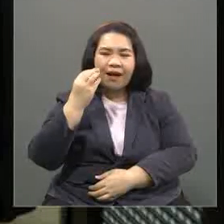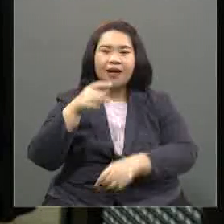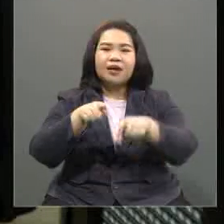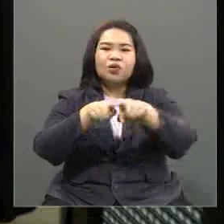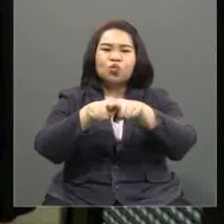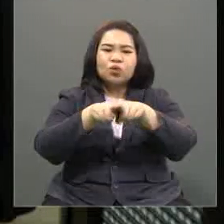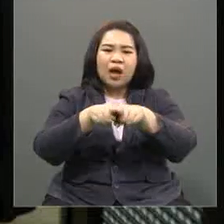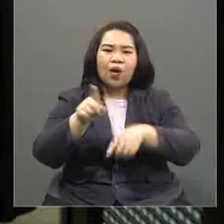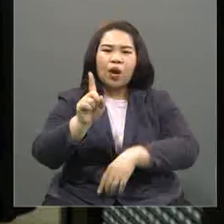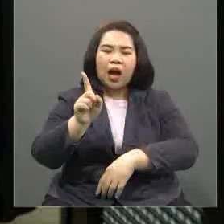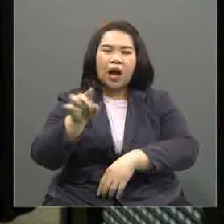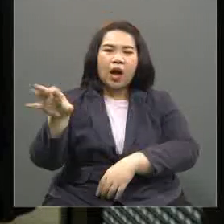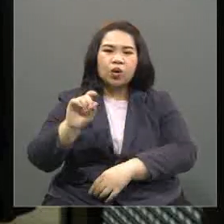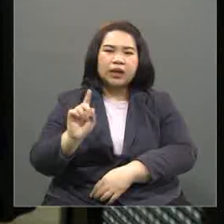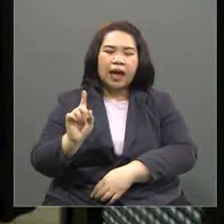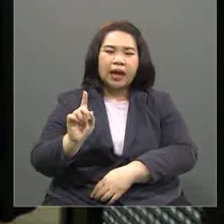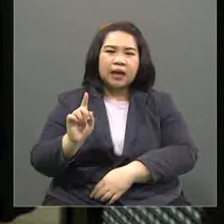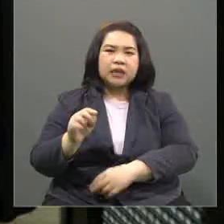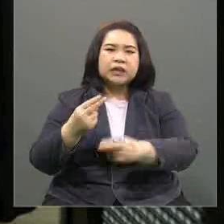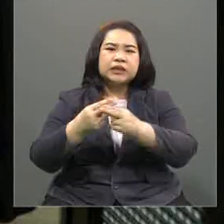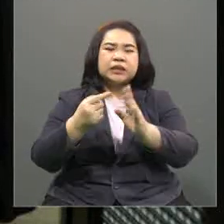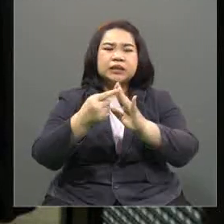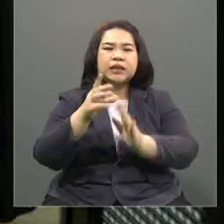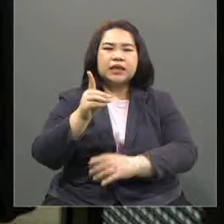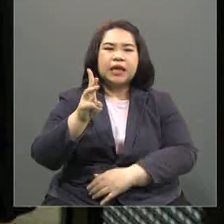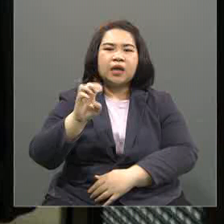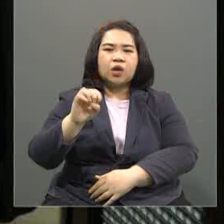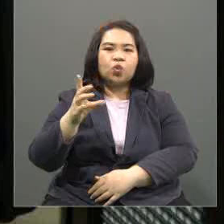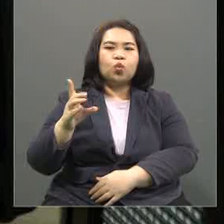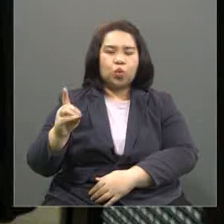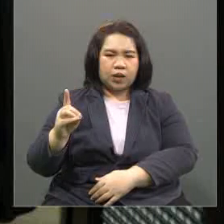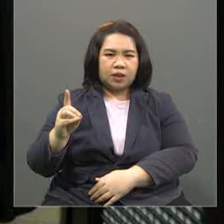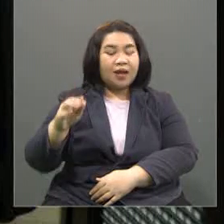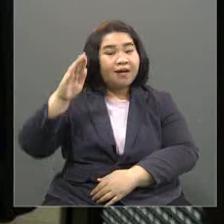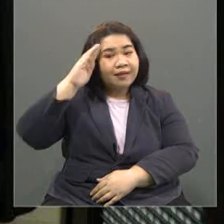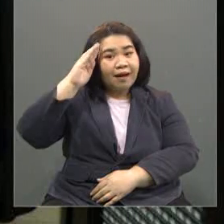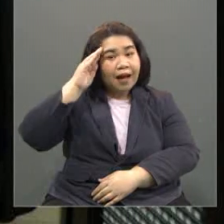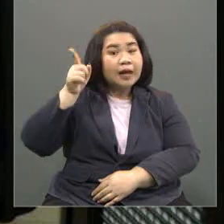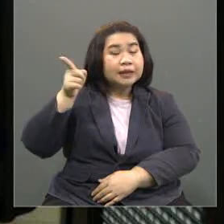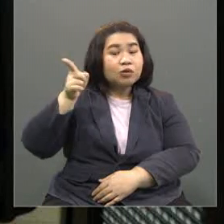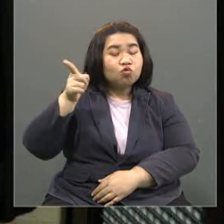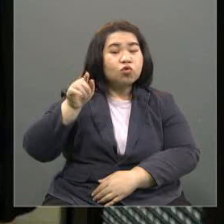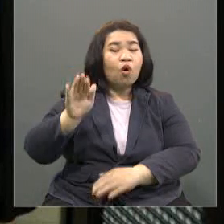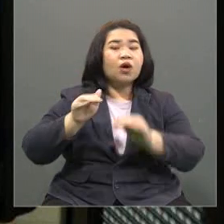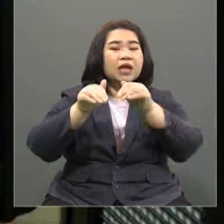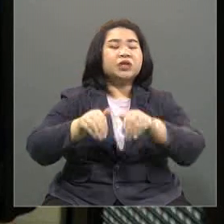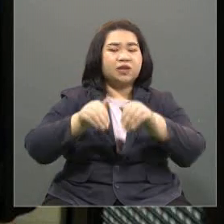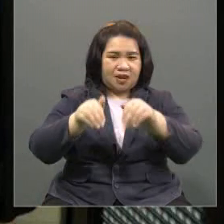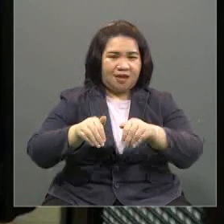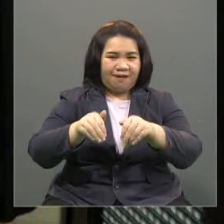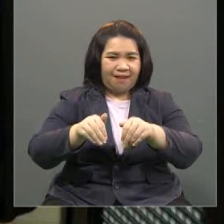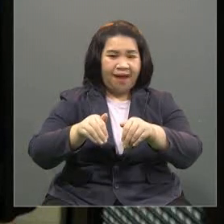ขาบอกว่าได้มาจากพลเอกเดวิดเฮอร์ลีย์ด้วยนะซึ่งเป็นผู้สำเร็จราชการแห่งเครือรัฐออสเตรเลีย